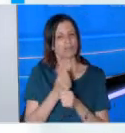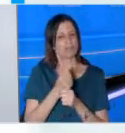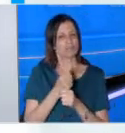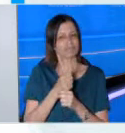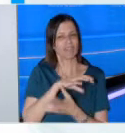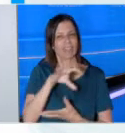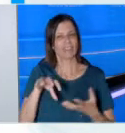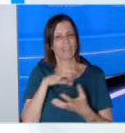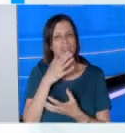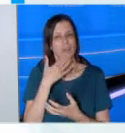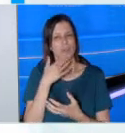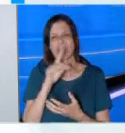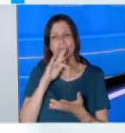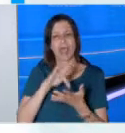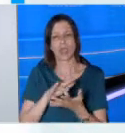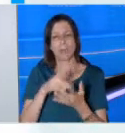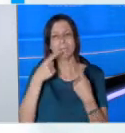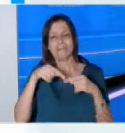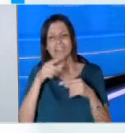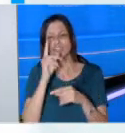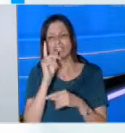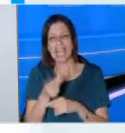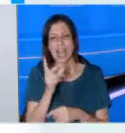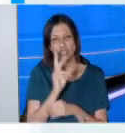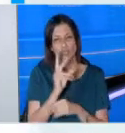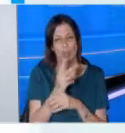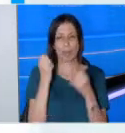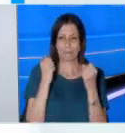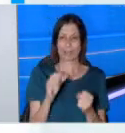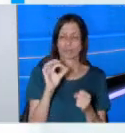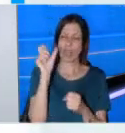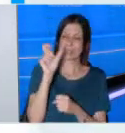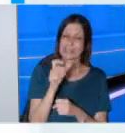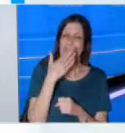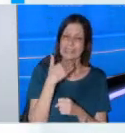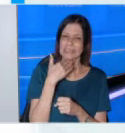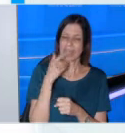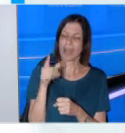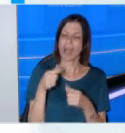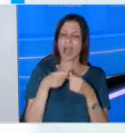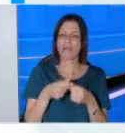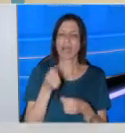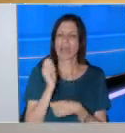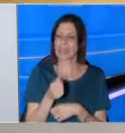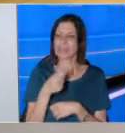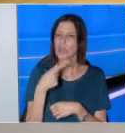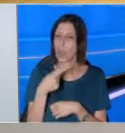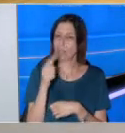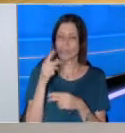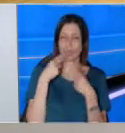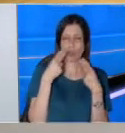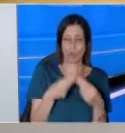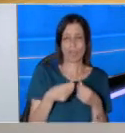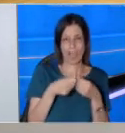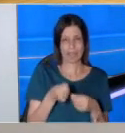אין לו מקום בוועדה שאמורה לשמור על ביטחונם של אזרחי ישראל. כך, חבר הכנסת גולן. בתגובה, חבר